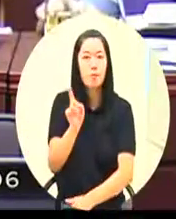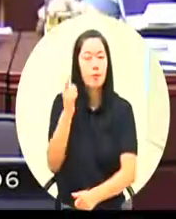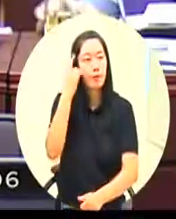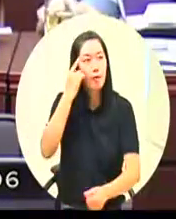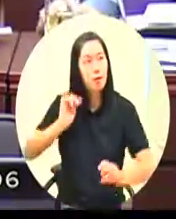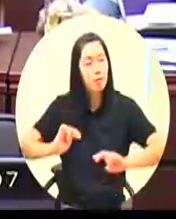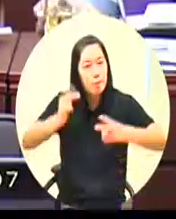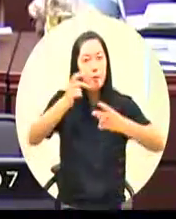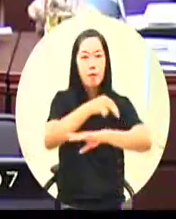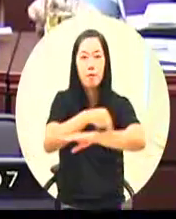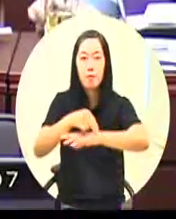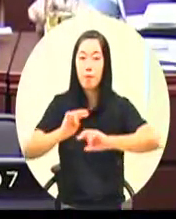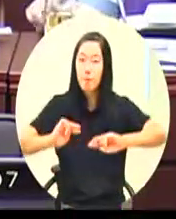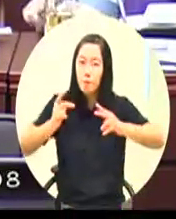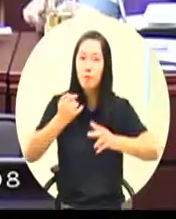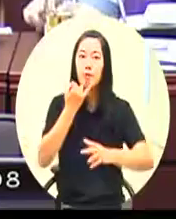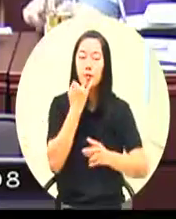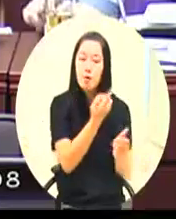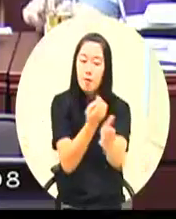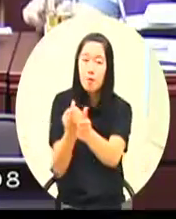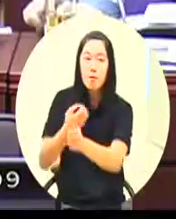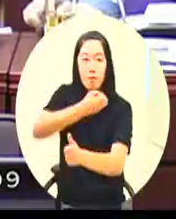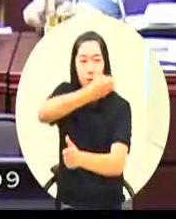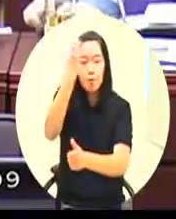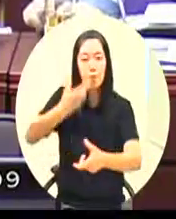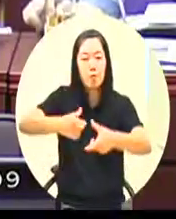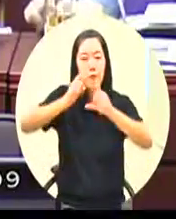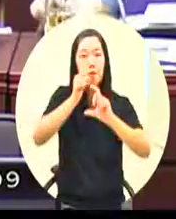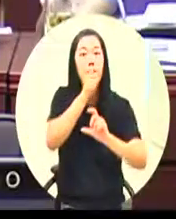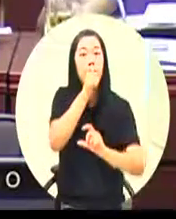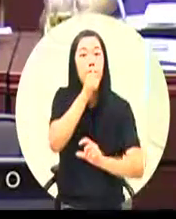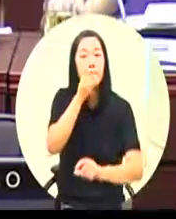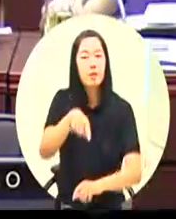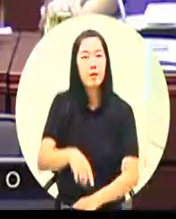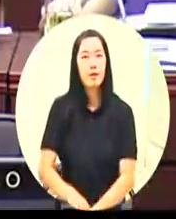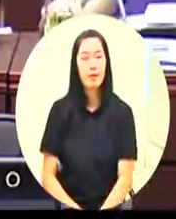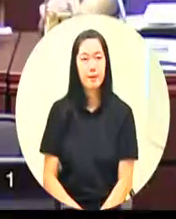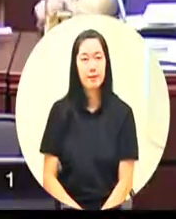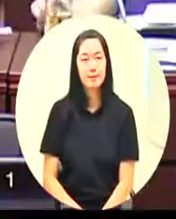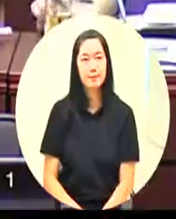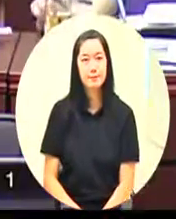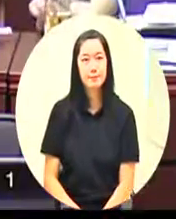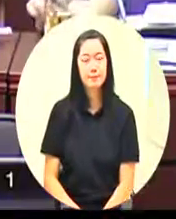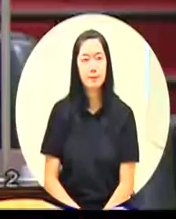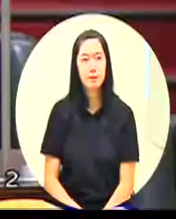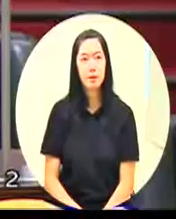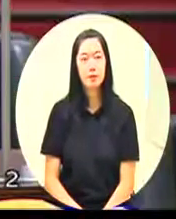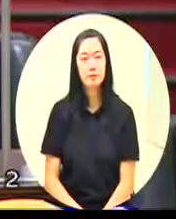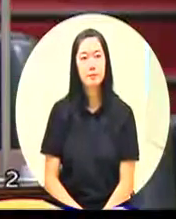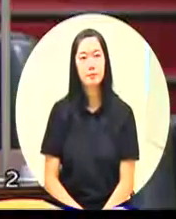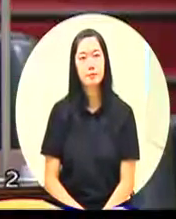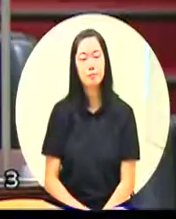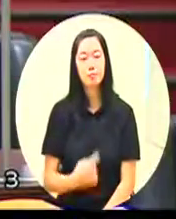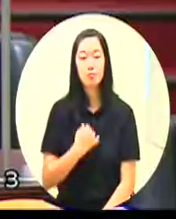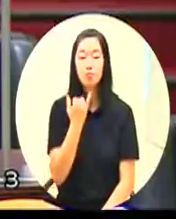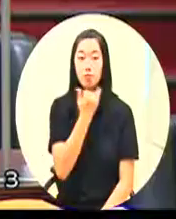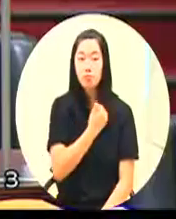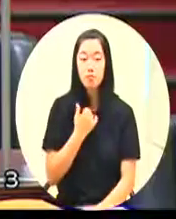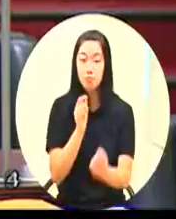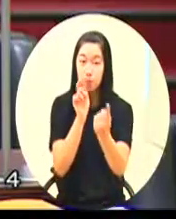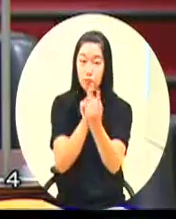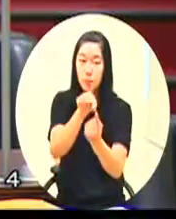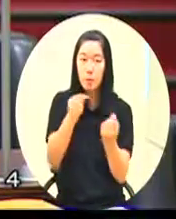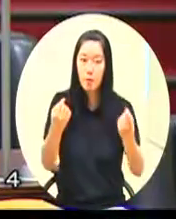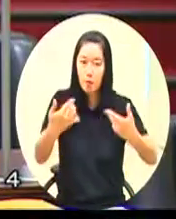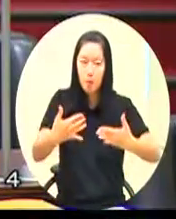人，年轻人能够回乡。如果年轻人不回乡，不会有新的新生代。 我是希望我们教育可能面对这个问题哦，我觉